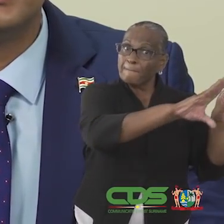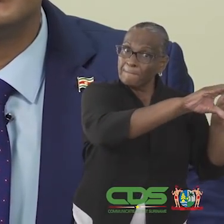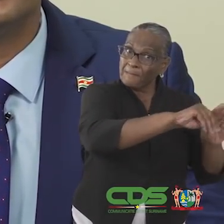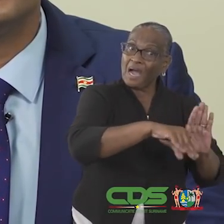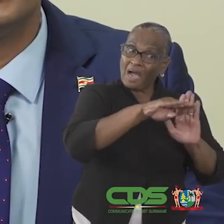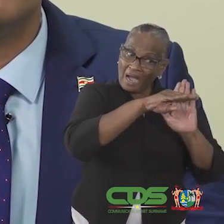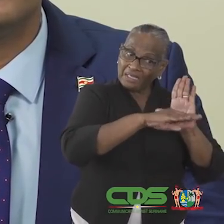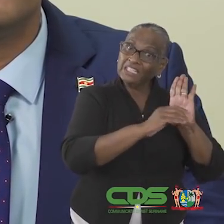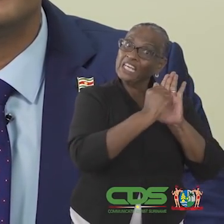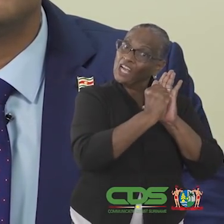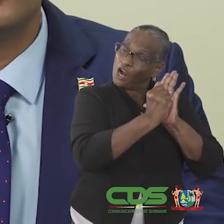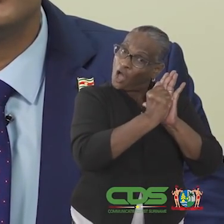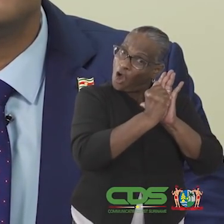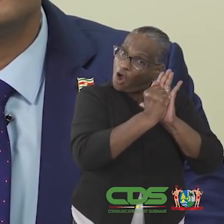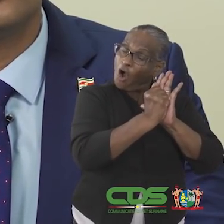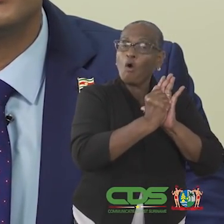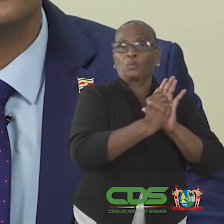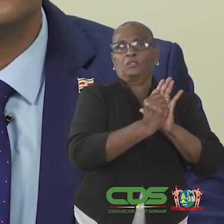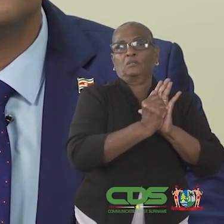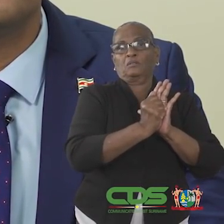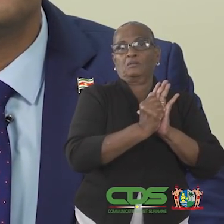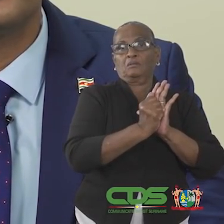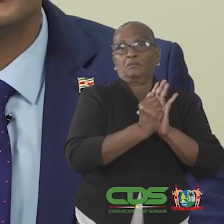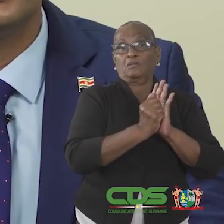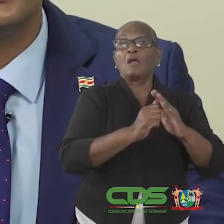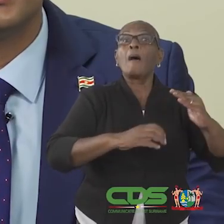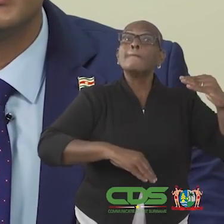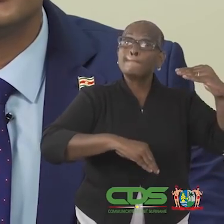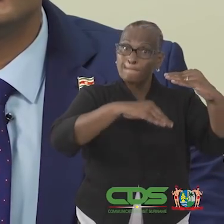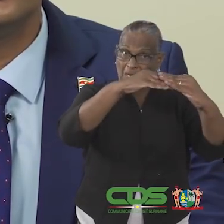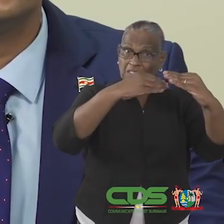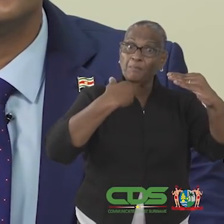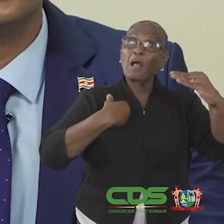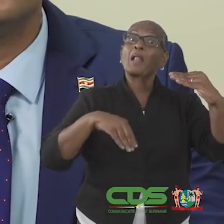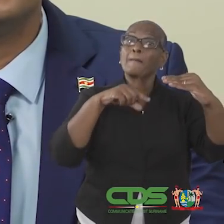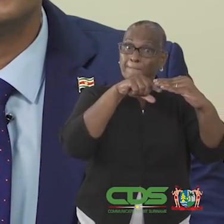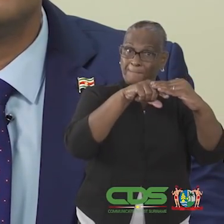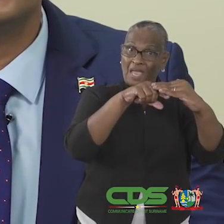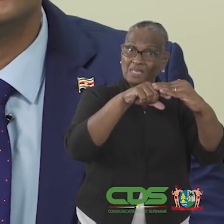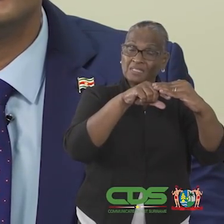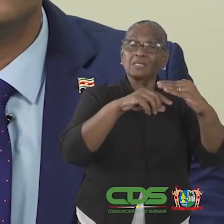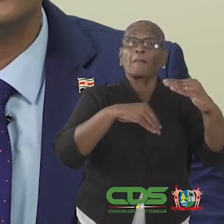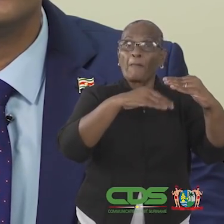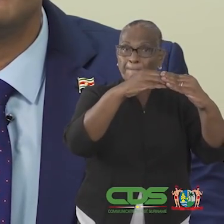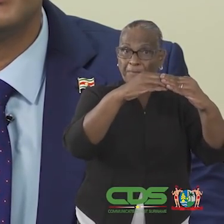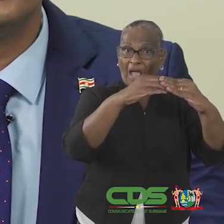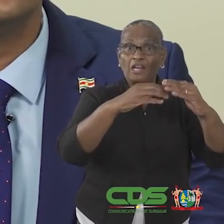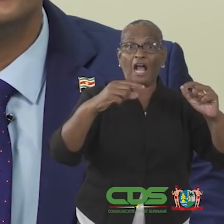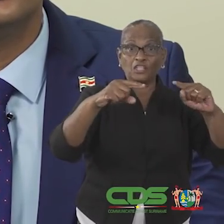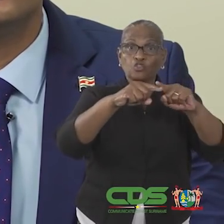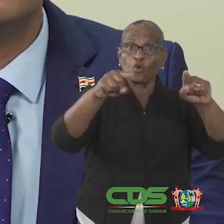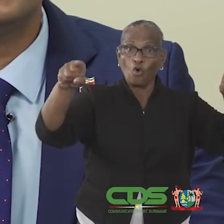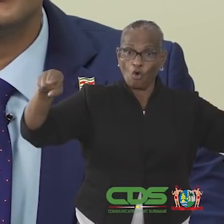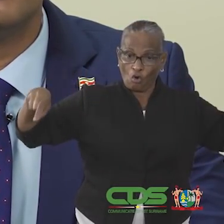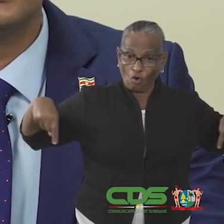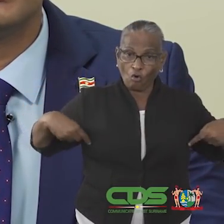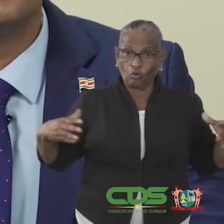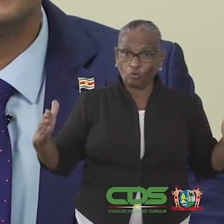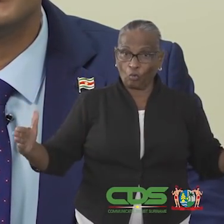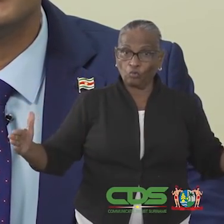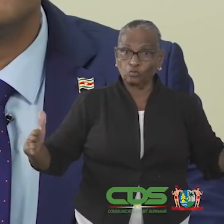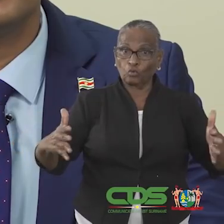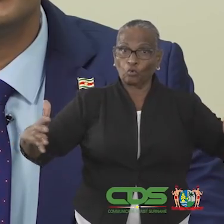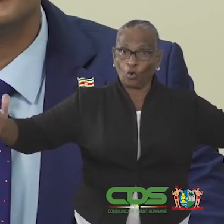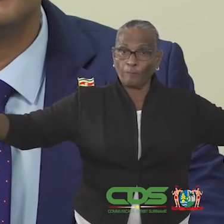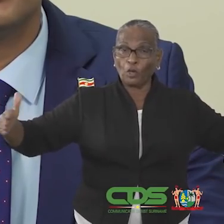met inachtneming van de volgende voorwaarden. Het aantal toegestaan aanwezige personen wordt bepaald door de beschikbare